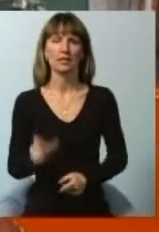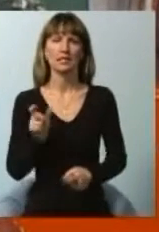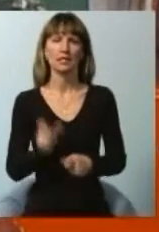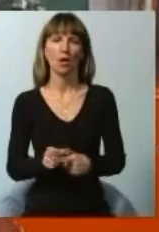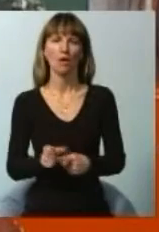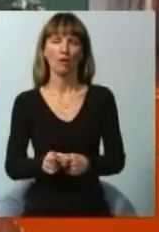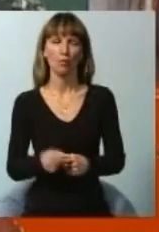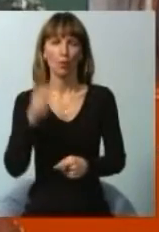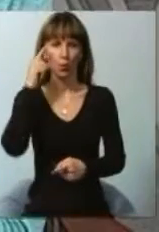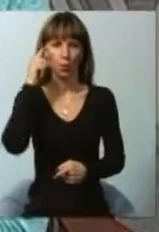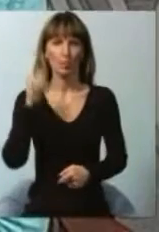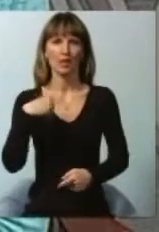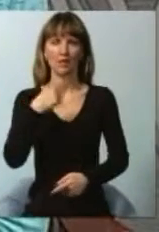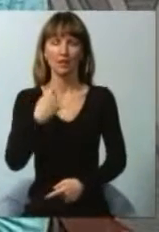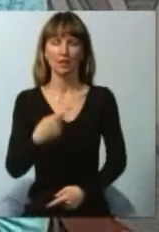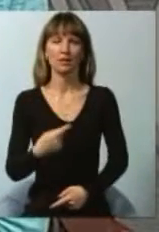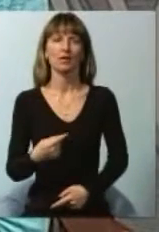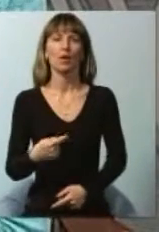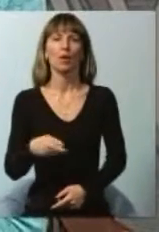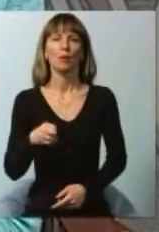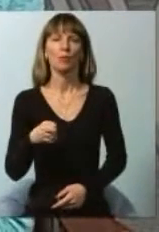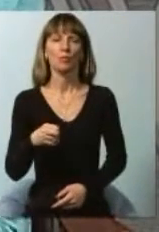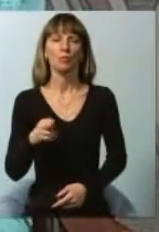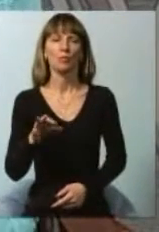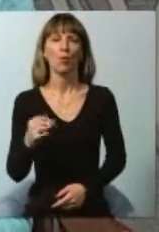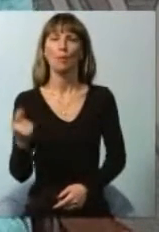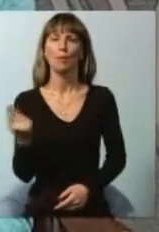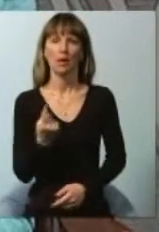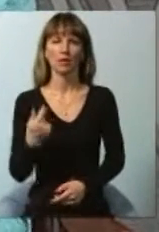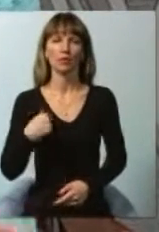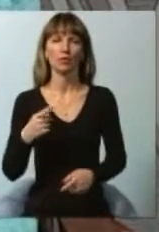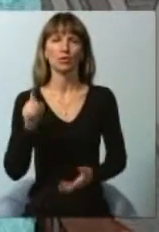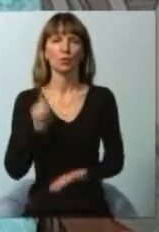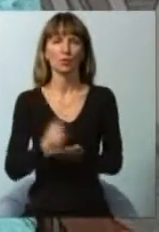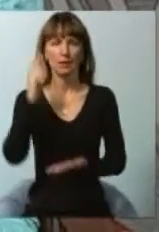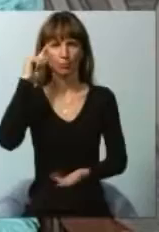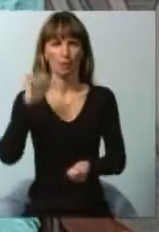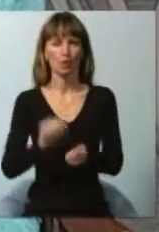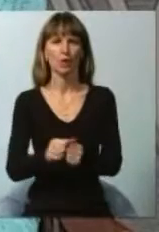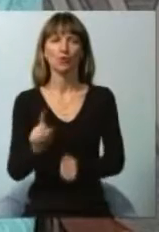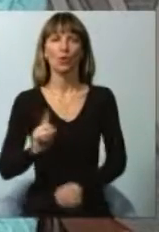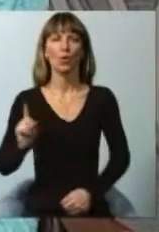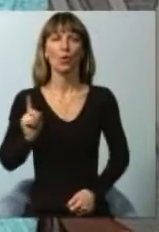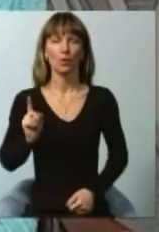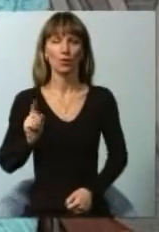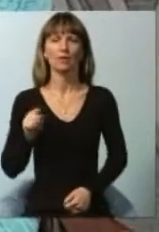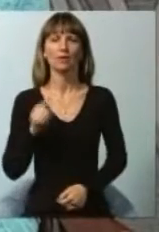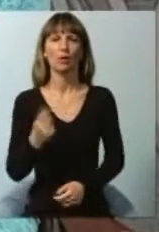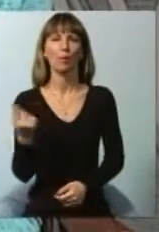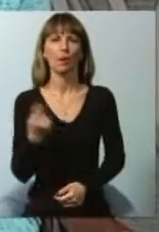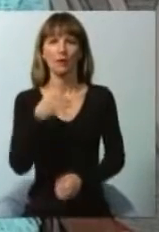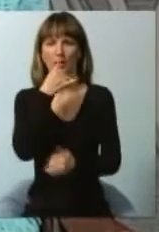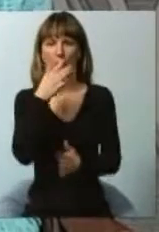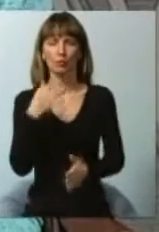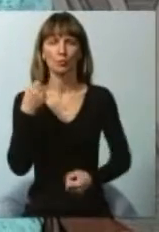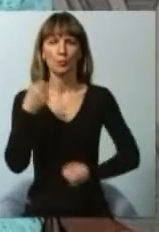словами казати. Так, по-перше, друзі, ви мусите запам'ятати, що охоронці, вони, звичайно, першими не